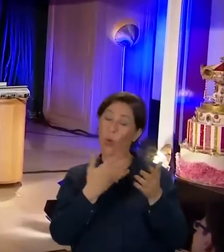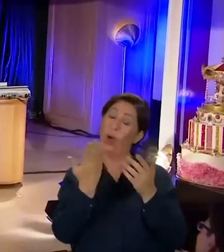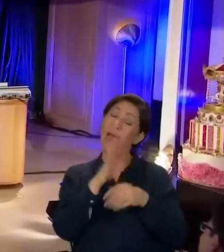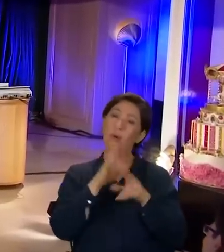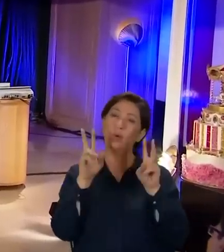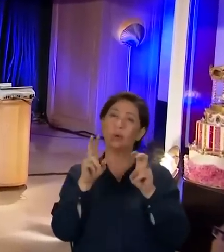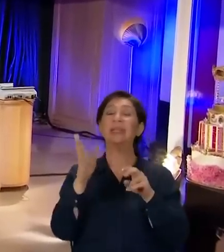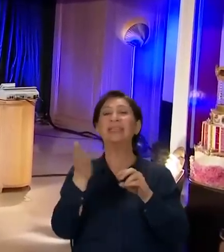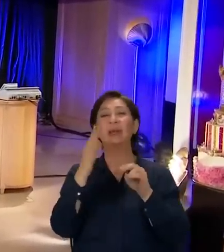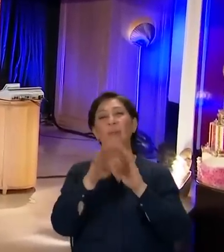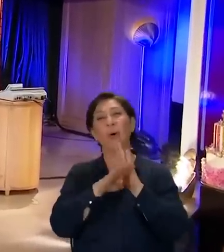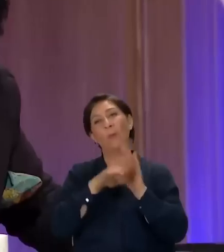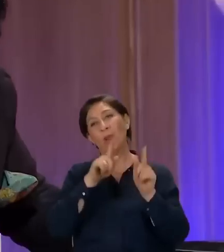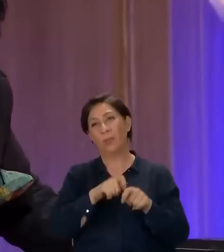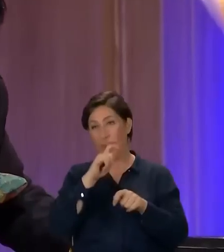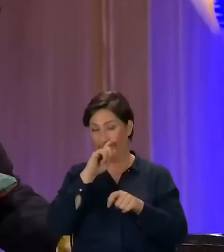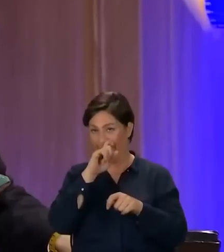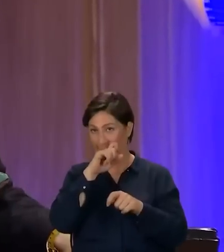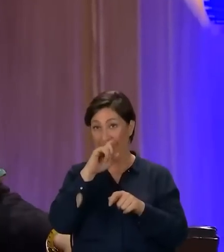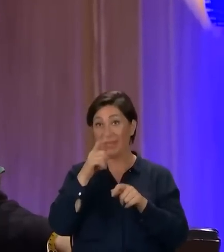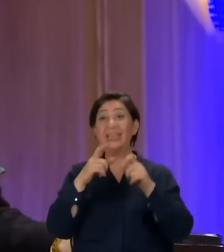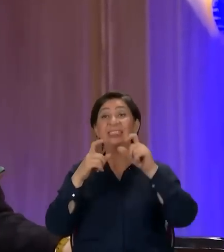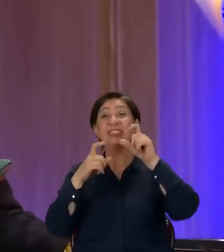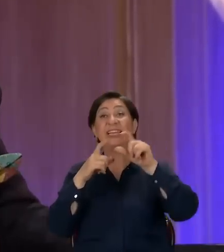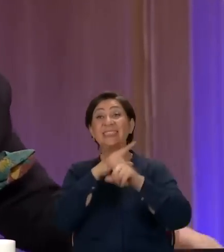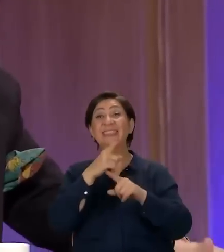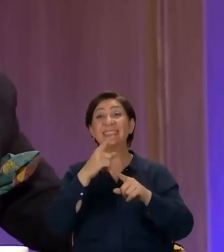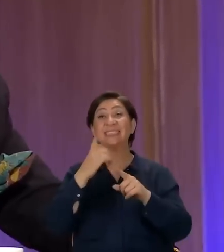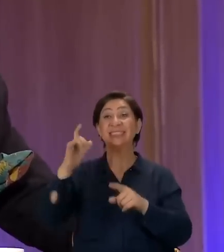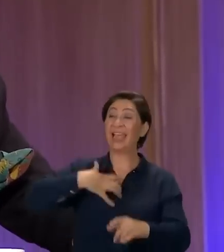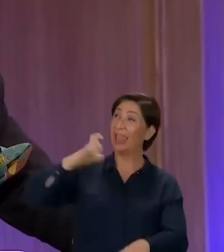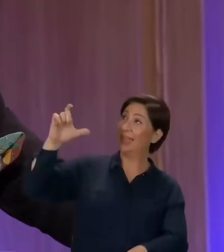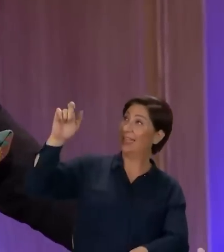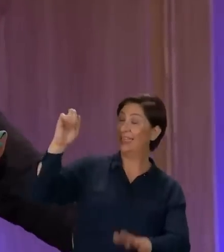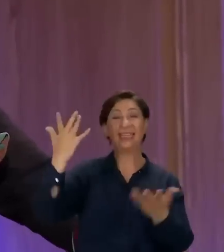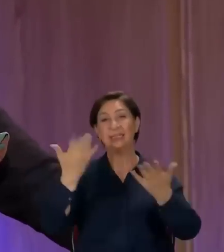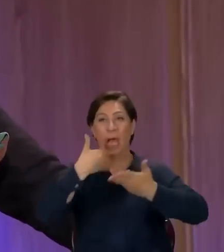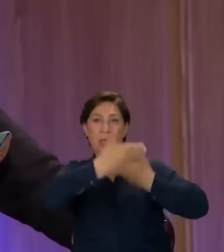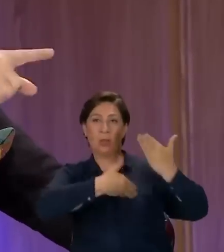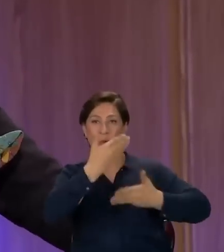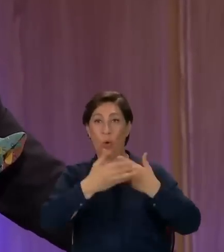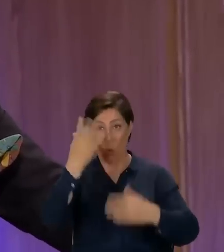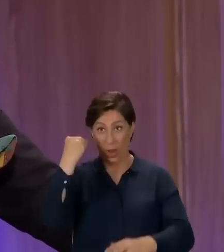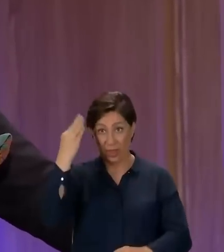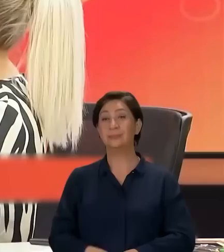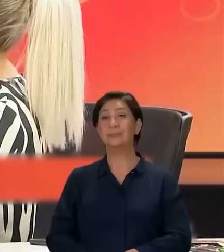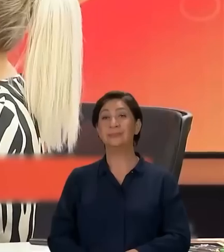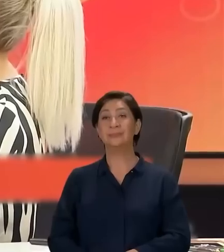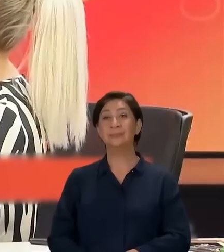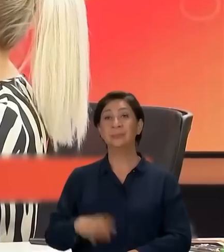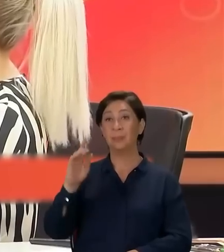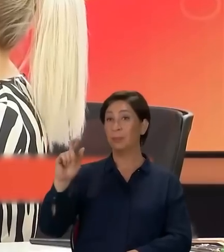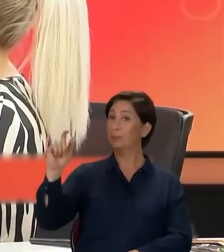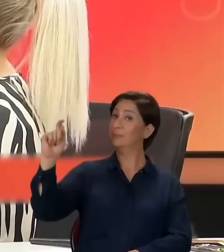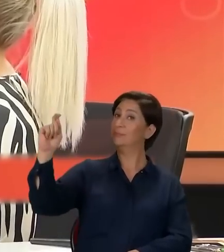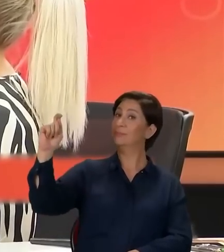ayrı. Neyse program böyle yapıyor. Şimdi bak Cengiz'e şey anlatıyor. Selfie nasıl çekilir anlatıyor. Öğrenin. Ne böyle oluyor?